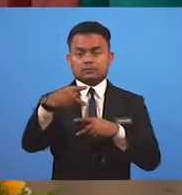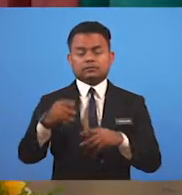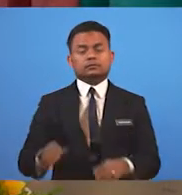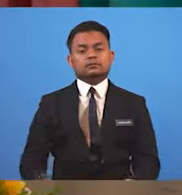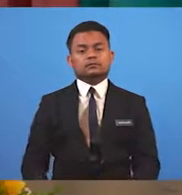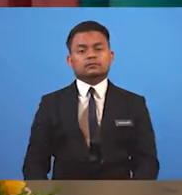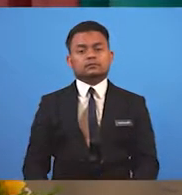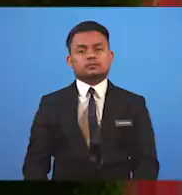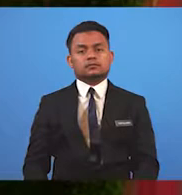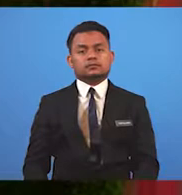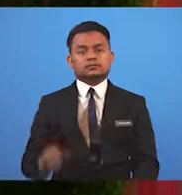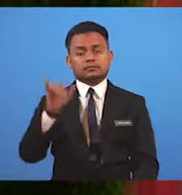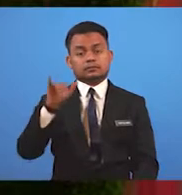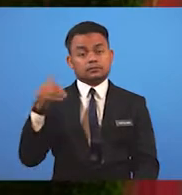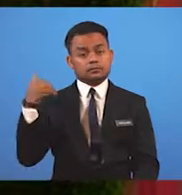diisi ais.